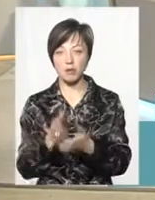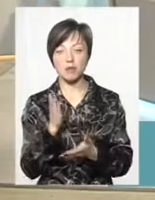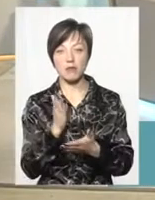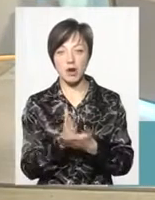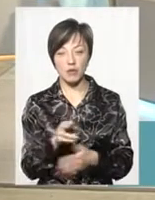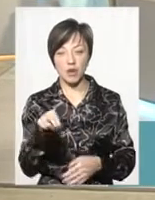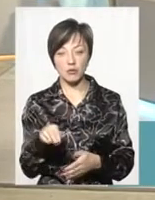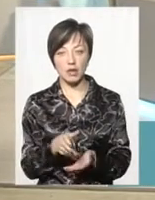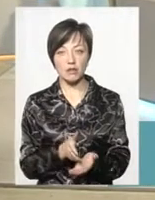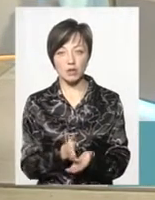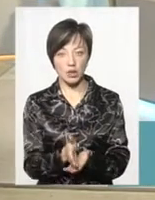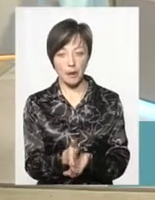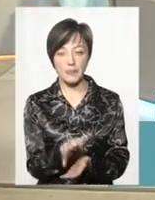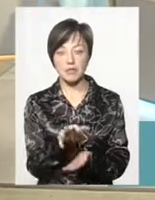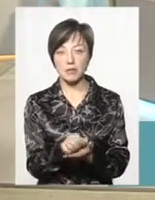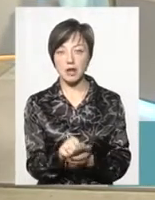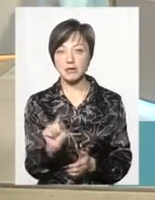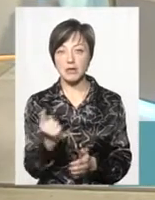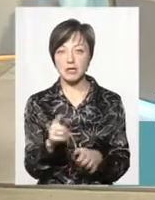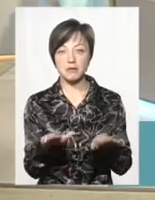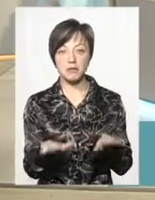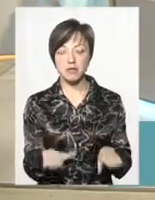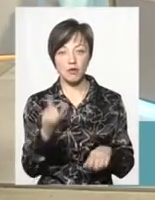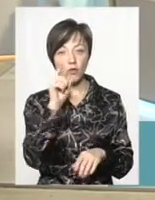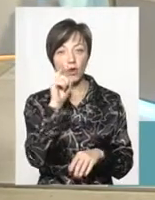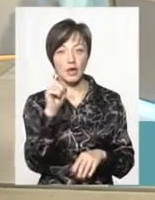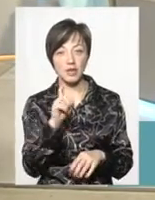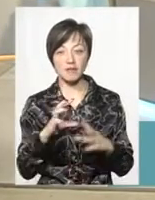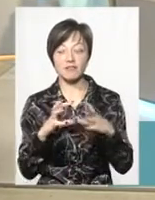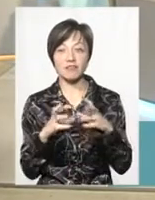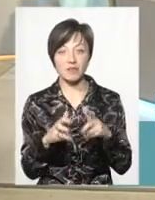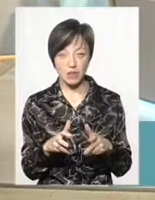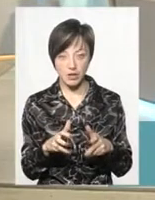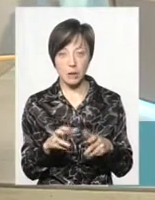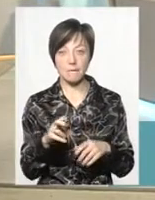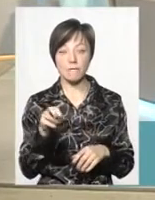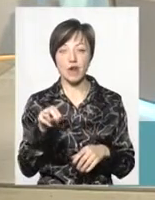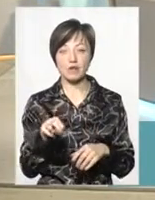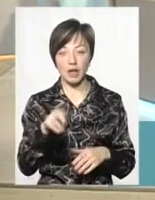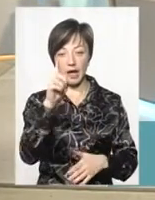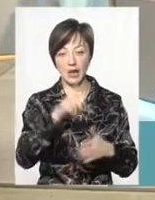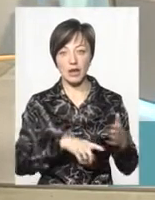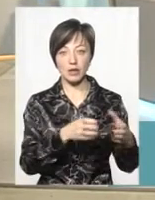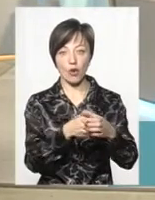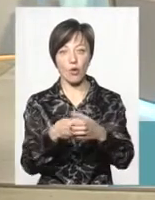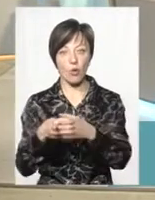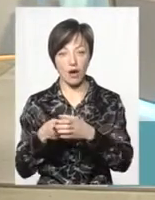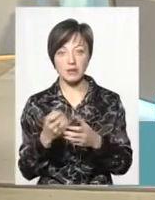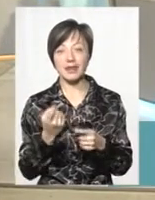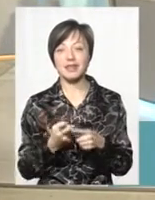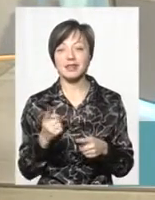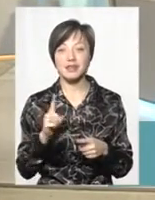православного напрямку. Ми займаємо перше місце не тільки в Україні, а в світі по православних релігійних громадах. І